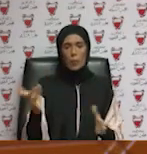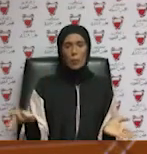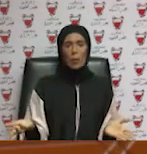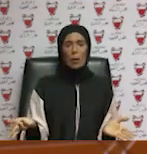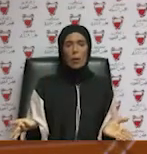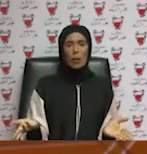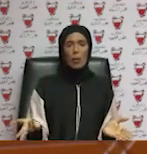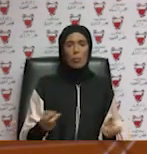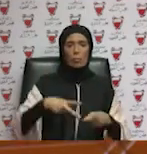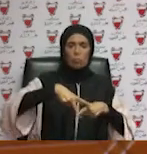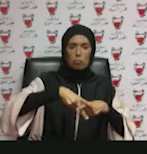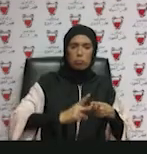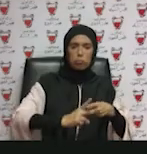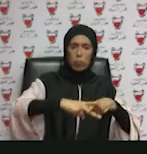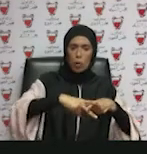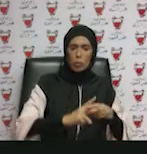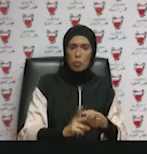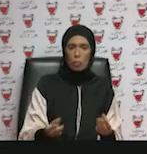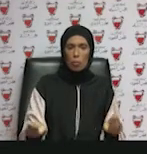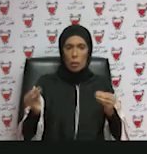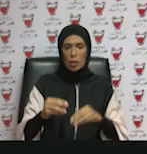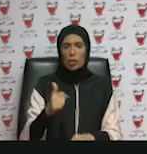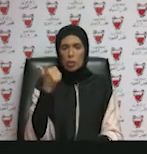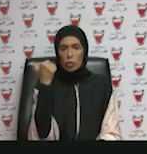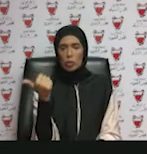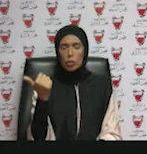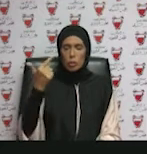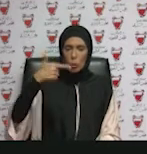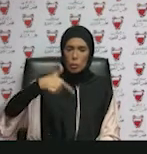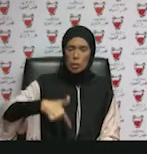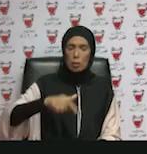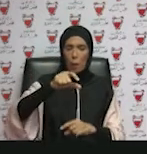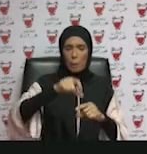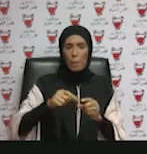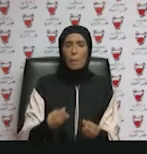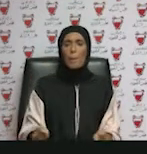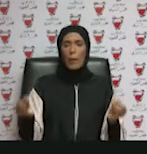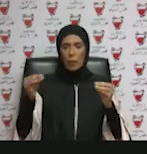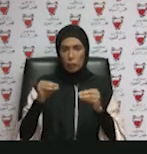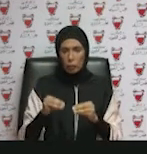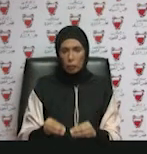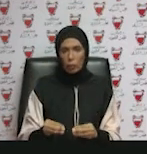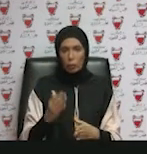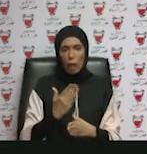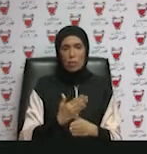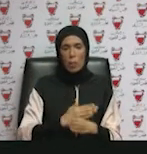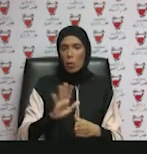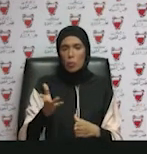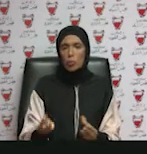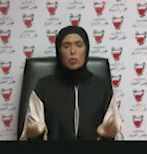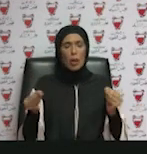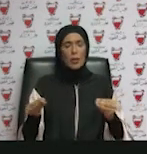نفقات الصيانة سيد الرئيس زادت ب 66%، أيضا لم يجد في التقرير ما يبرر هذه الزيادة،